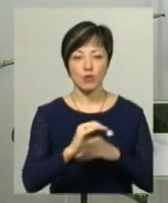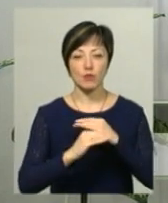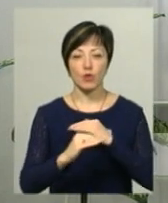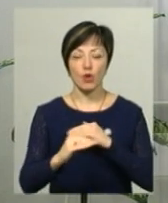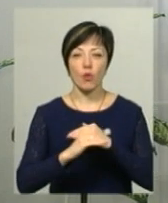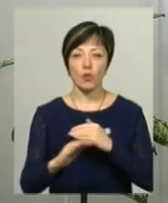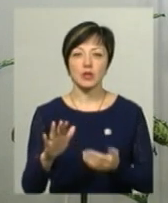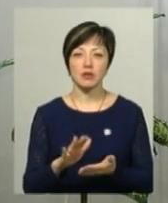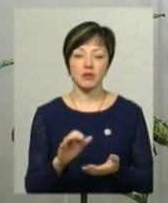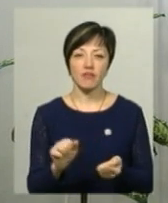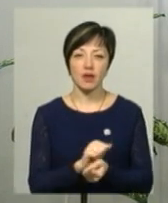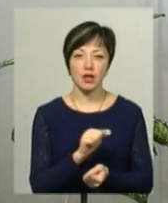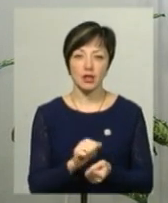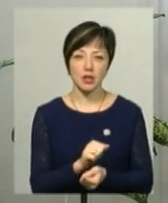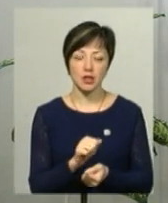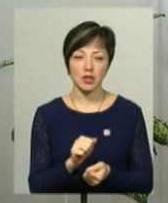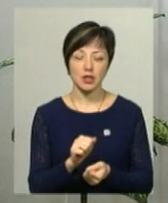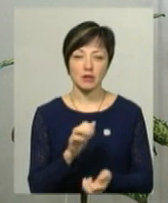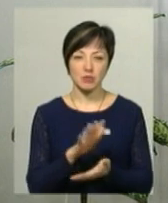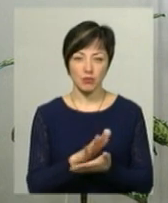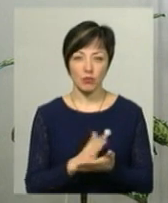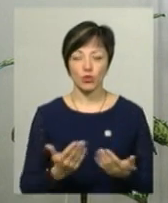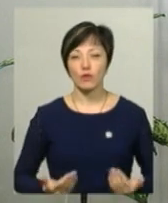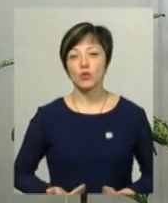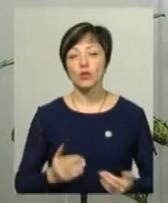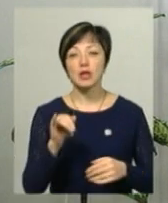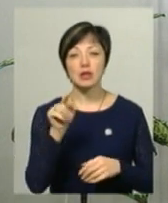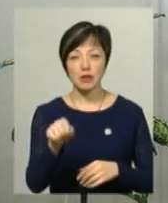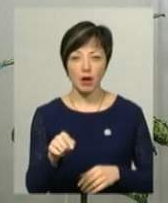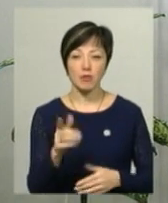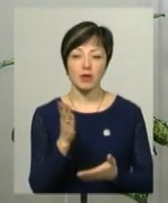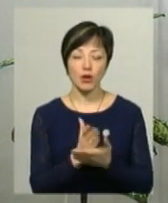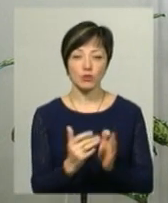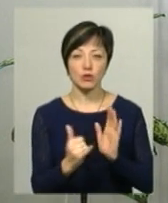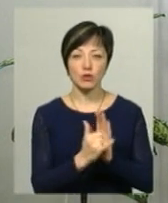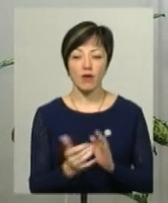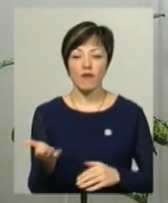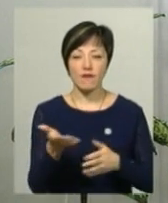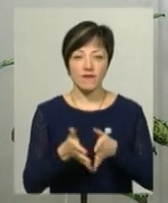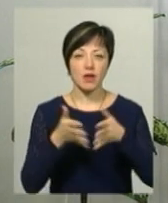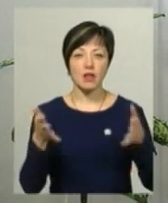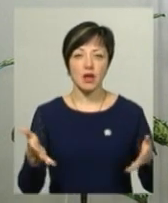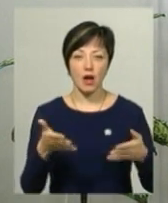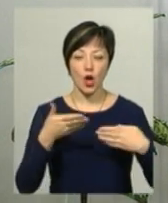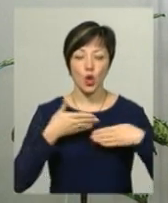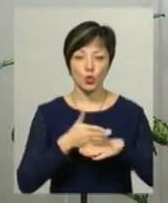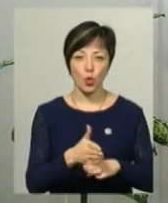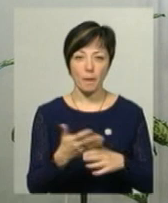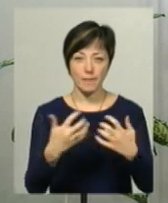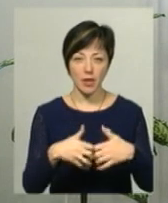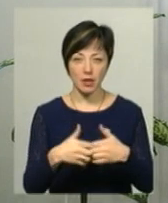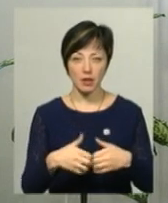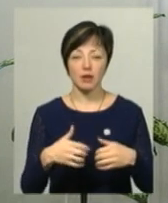сміттєвих відходів. Там стоїть у нас велика дробілка, ми її дробимо на тріску.